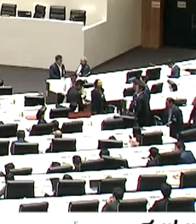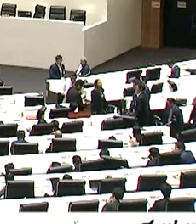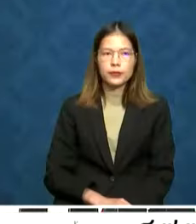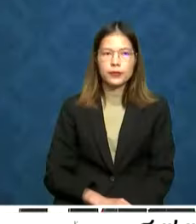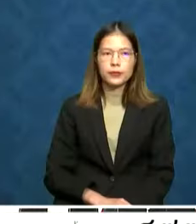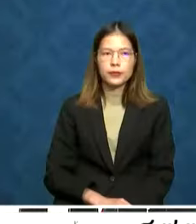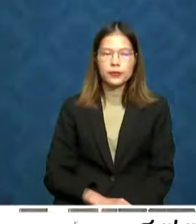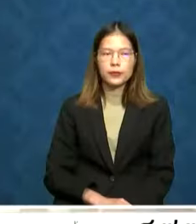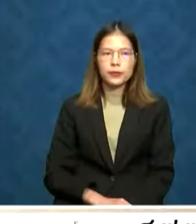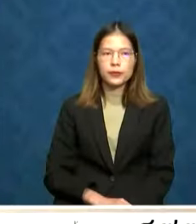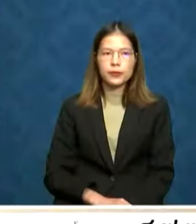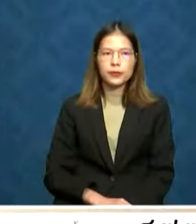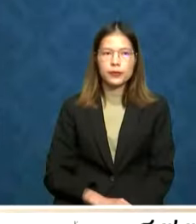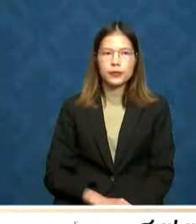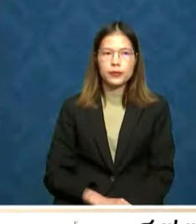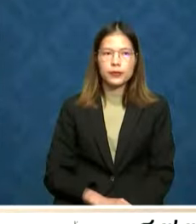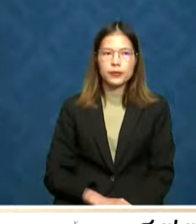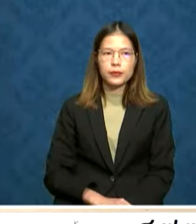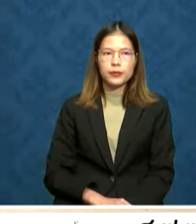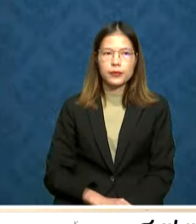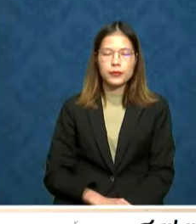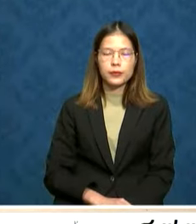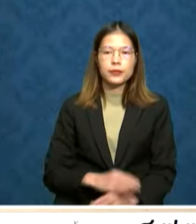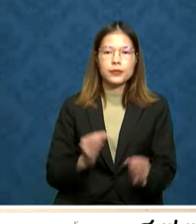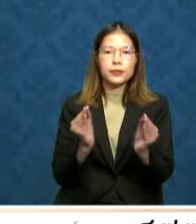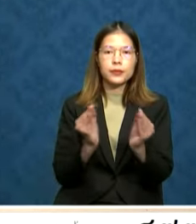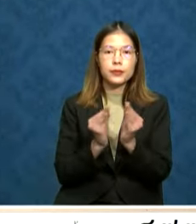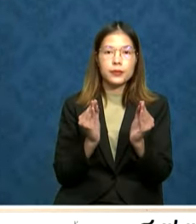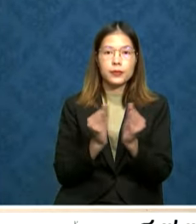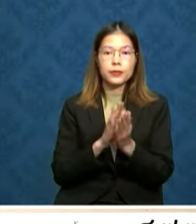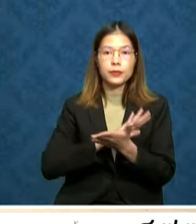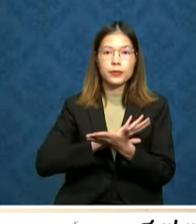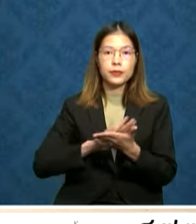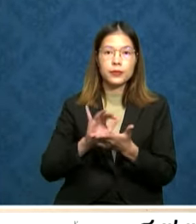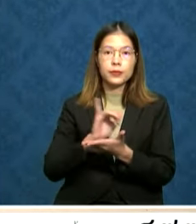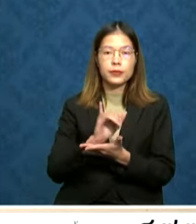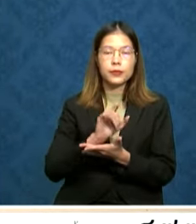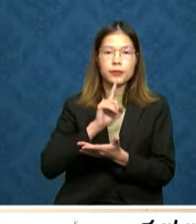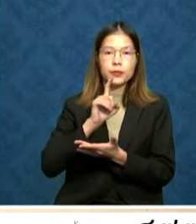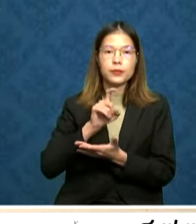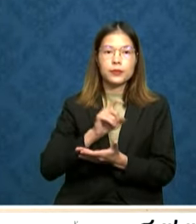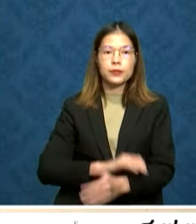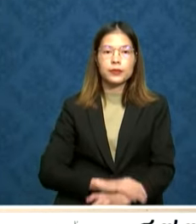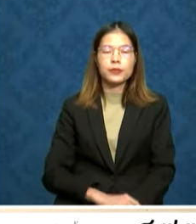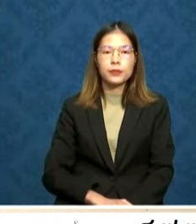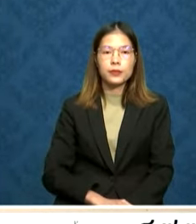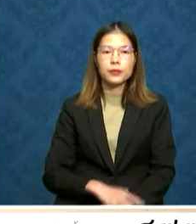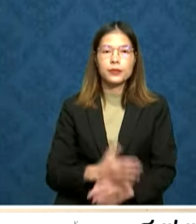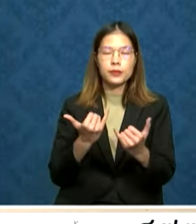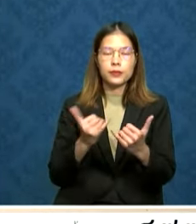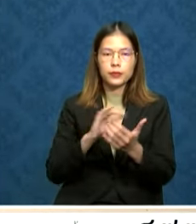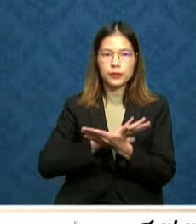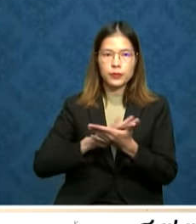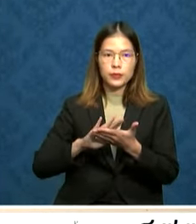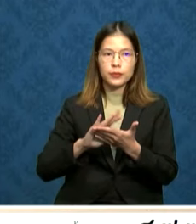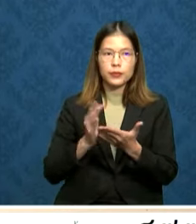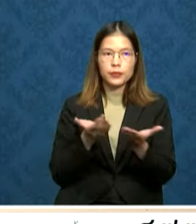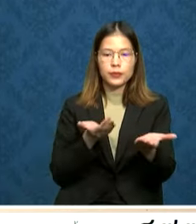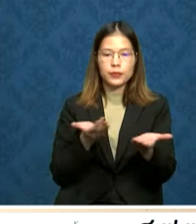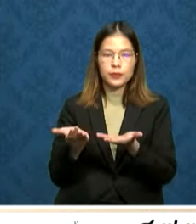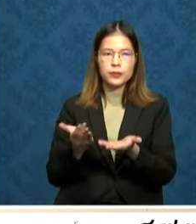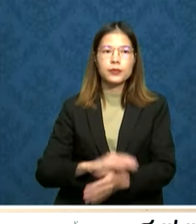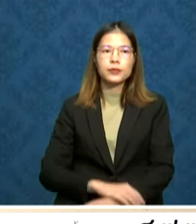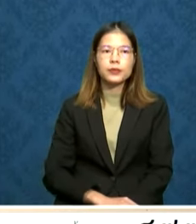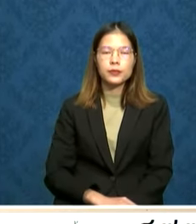ครับ ทกท่านลงแคนนเรีบร้อยอยัครับเรีบรอยนะ เชิครั ๆ เรียบ